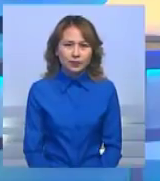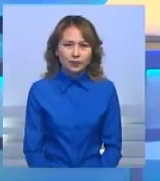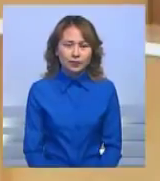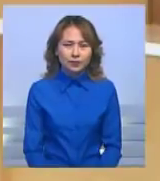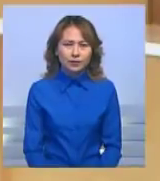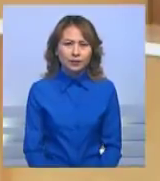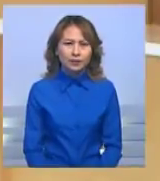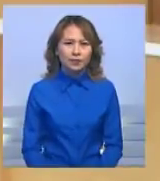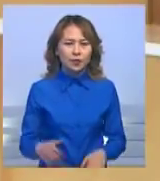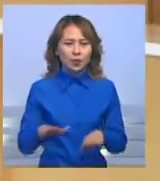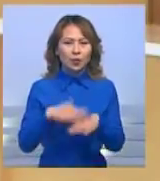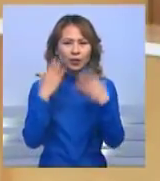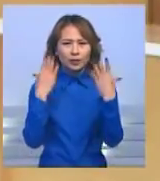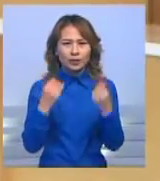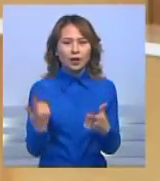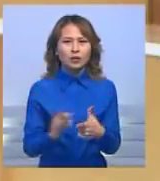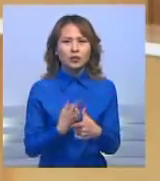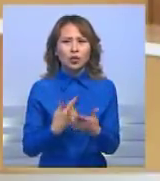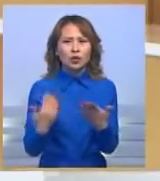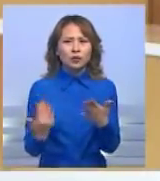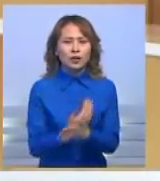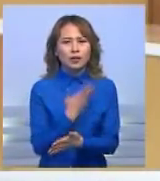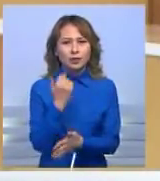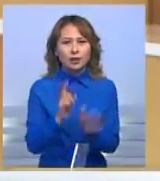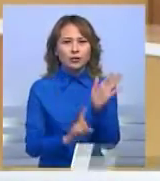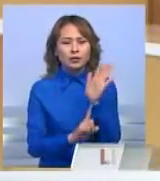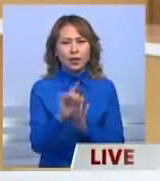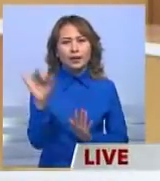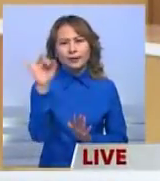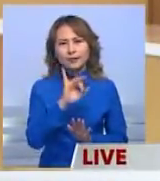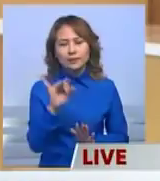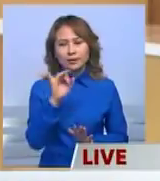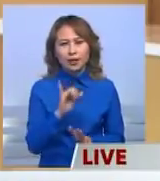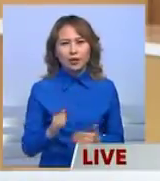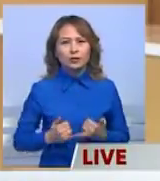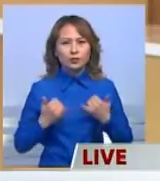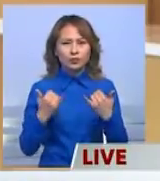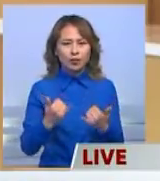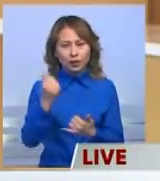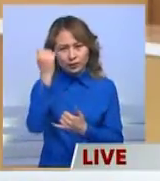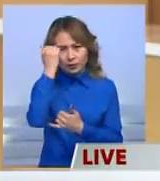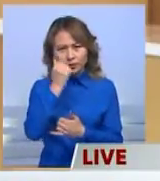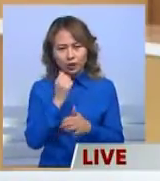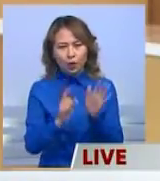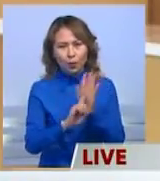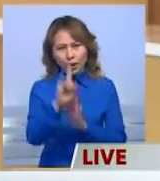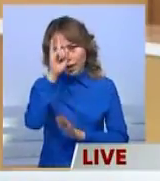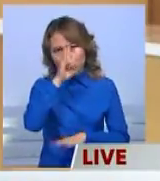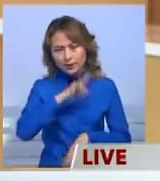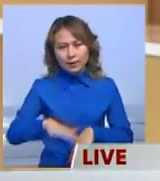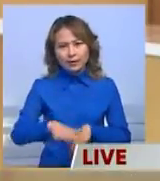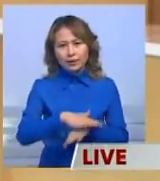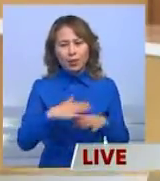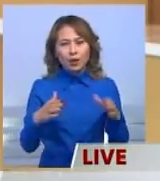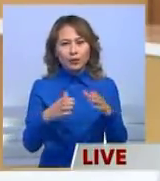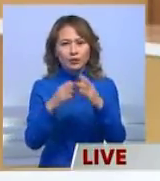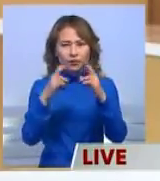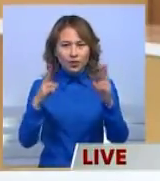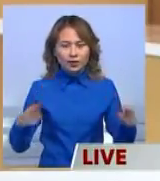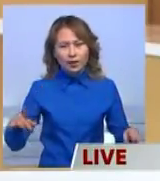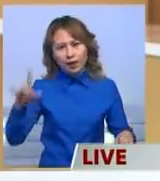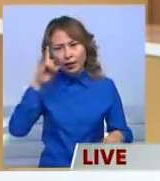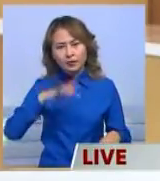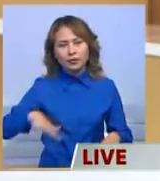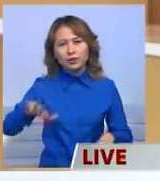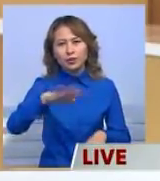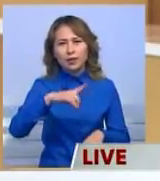Қайырлы күн, Мақпал. Иә, алғыс айтудың алғашқы шарасы тарихқа тағзым етуден басталды. Қазақстан халқы ассамблеясы ғимаратында қазақ еліне